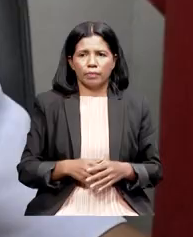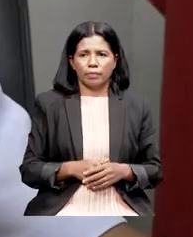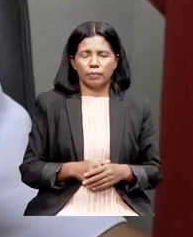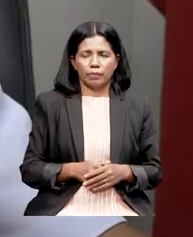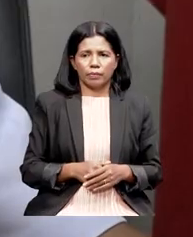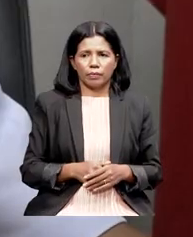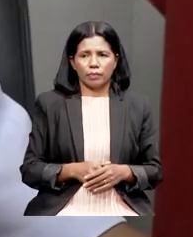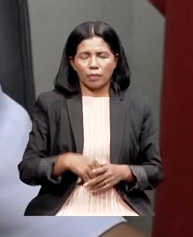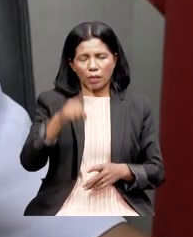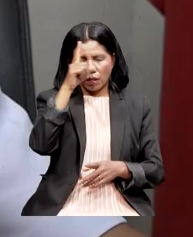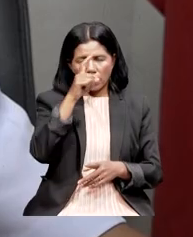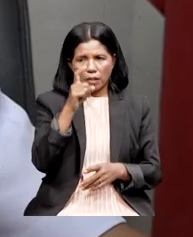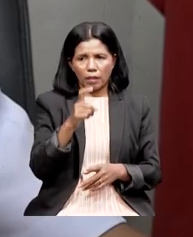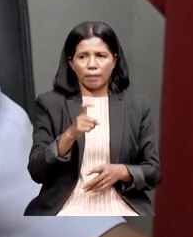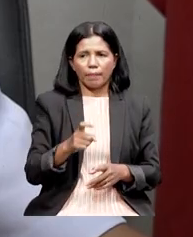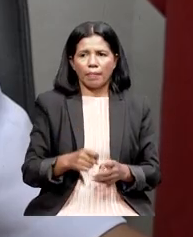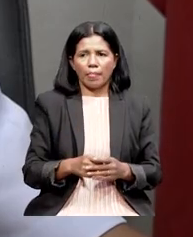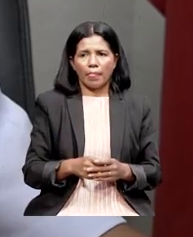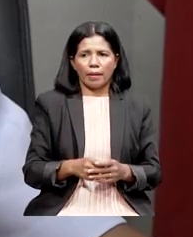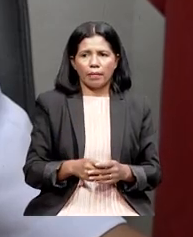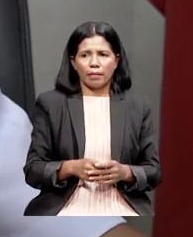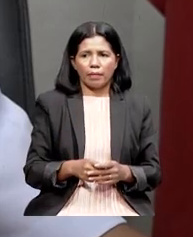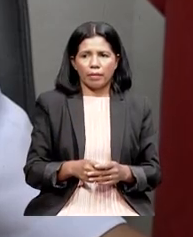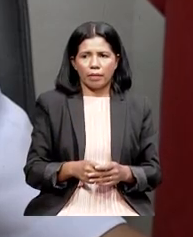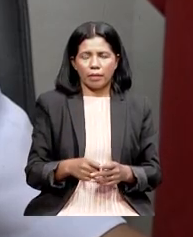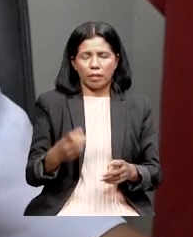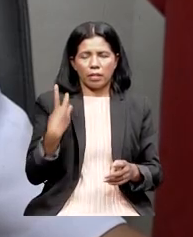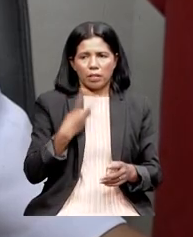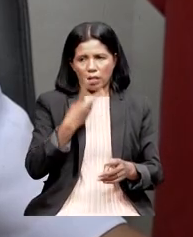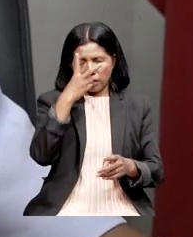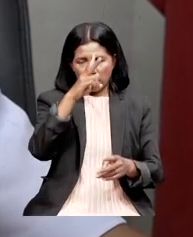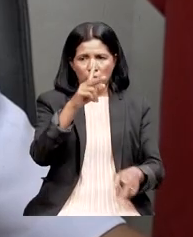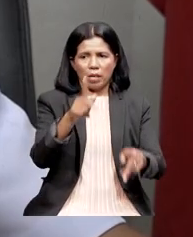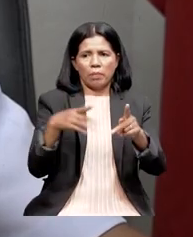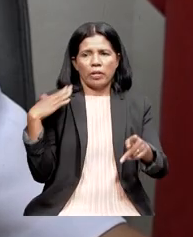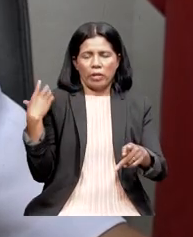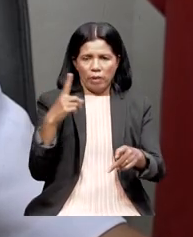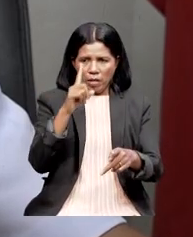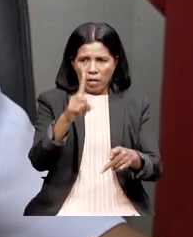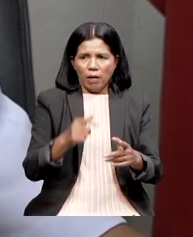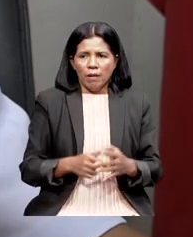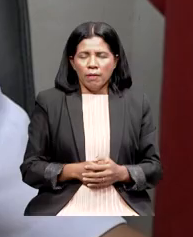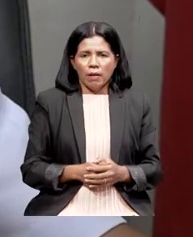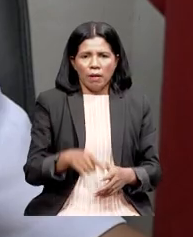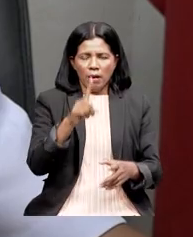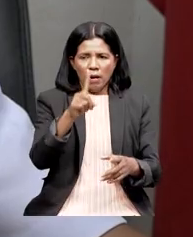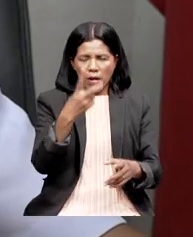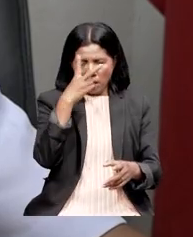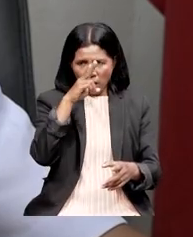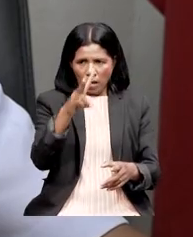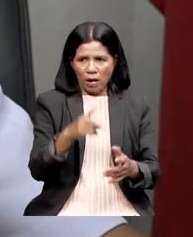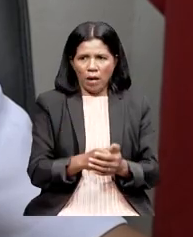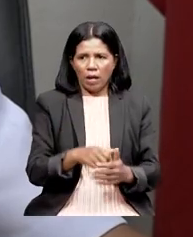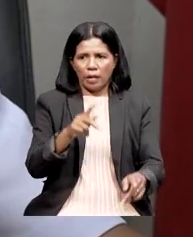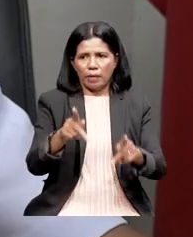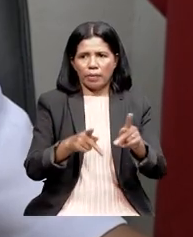ne, idadi ida fali ne idadi ema joven ida ida fali ne tare ema nebe